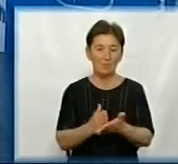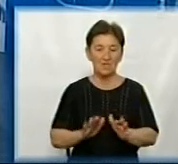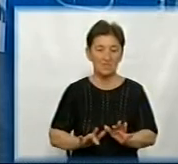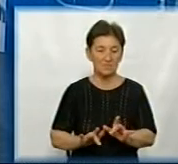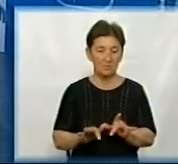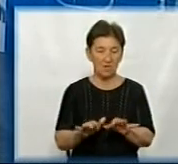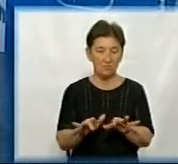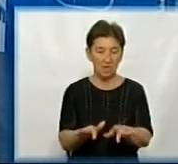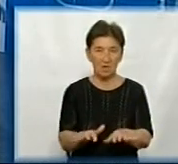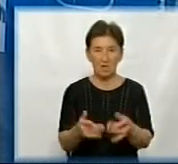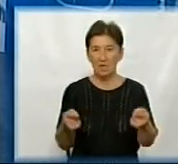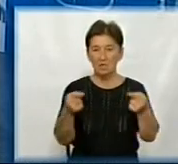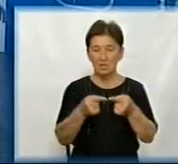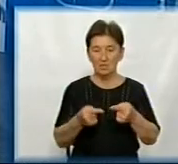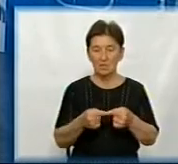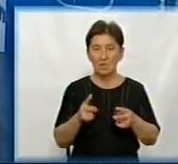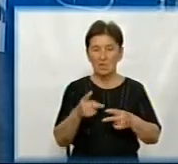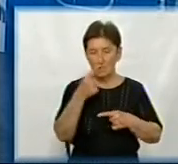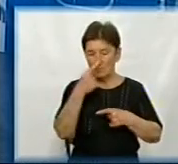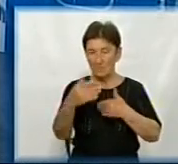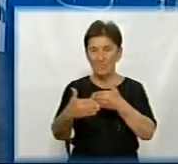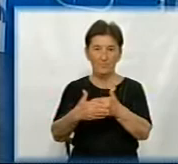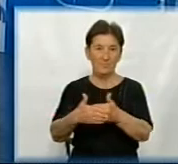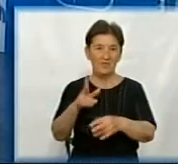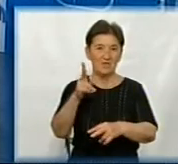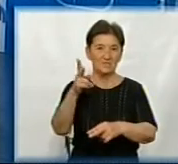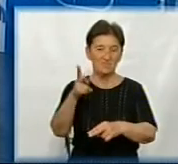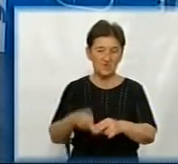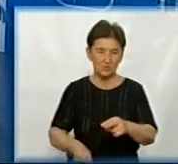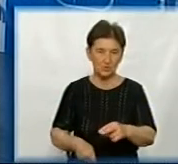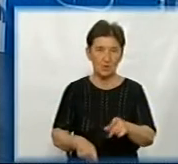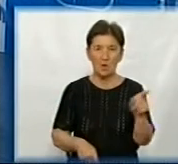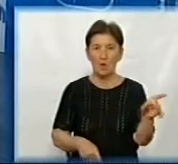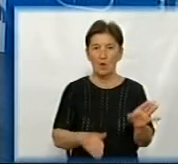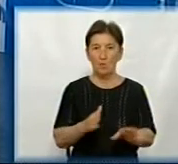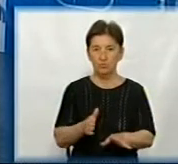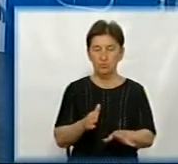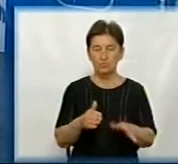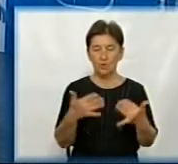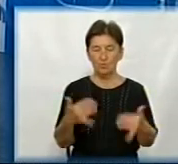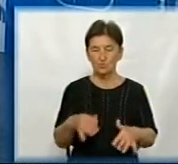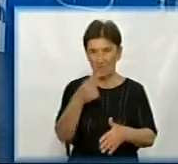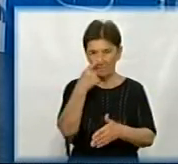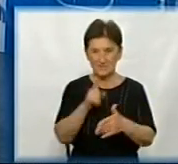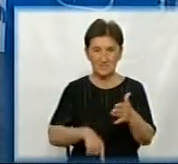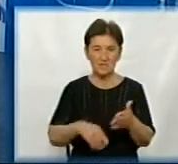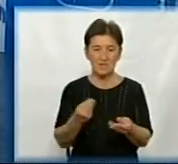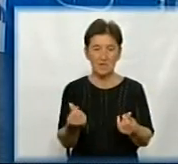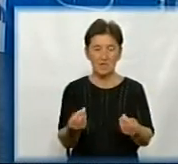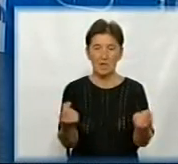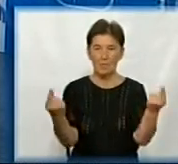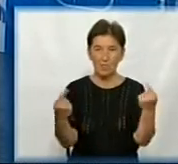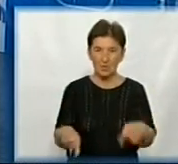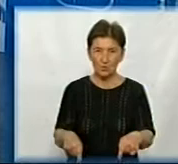Алла Сергіївна скаже, точніше, вже йде до завершення, і ДП «Кіровоградтепло» буде визнано банкрутом. Воно вже визнано банкрутом, і визнані наші грошові